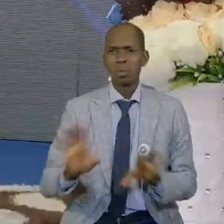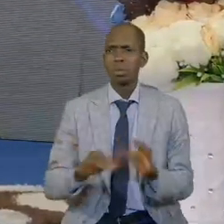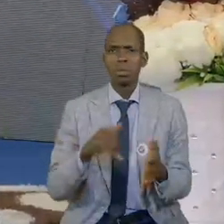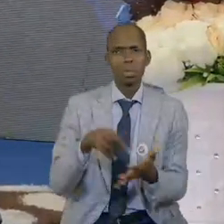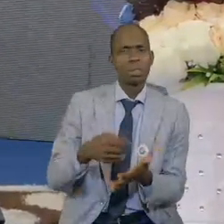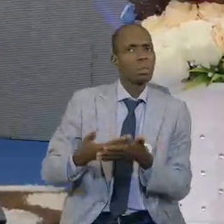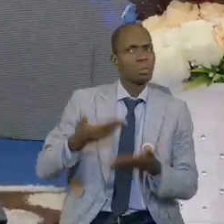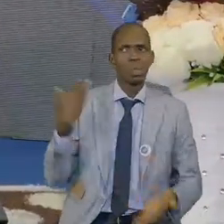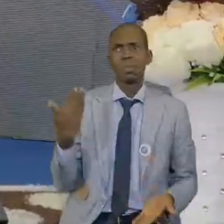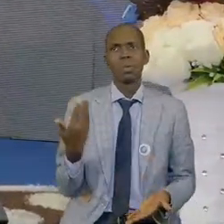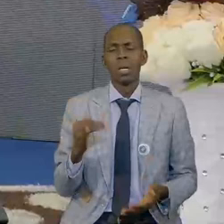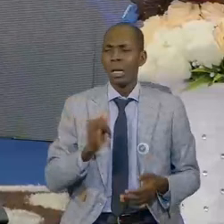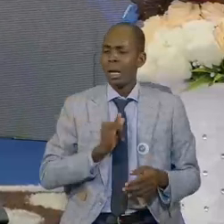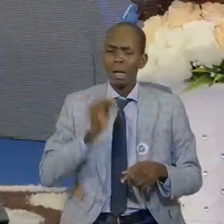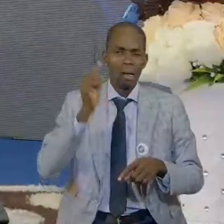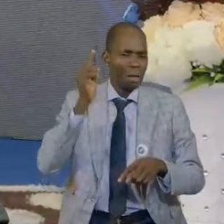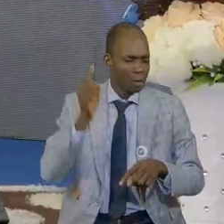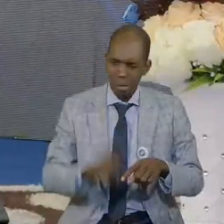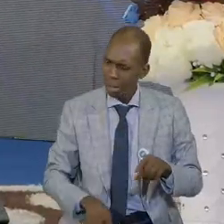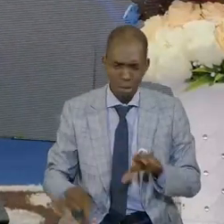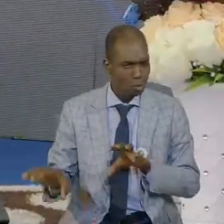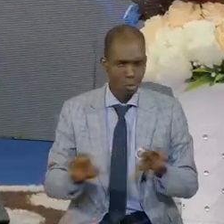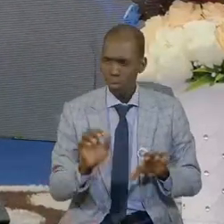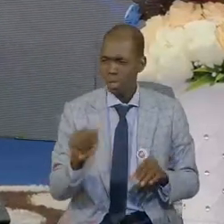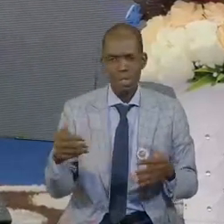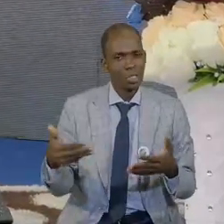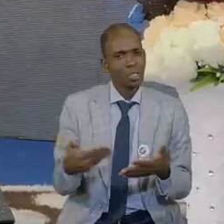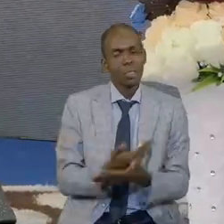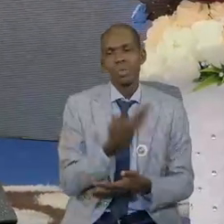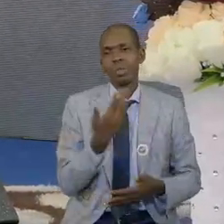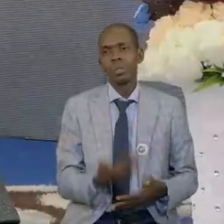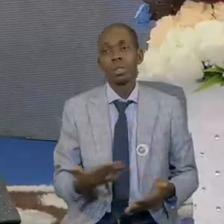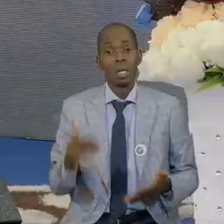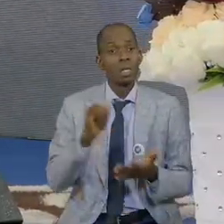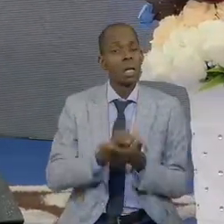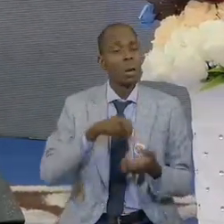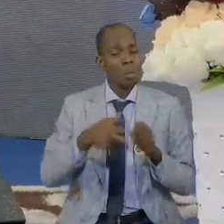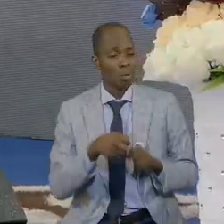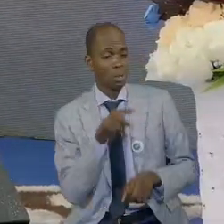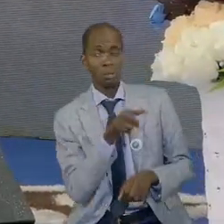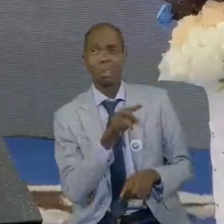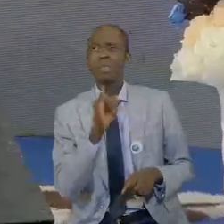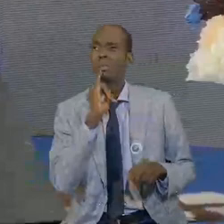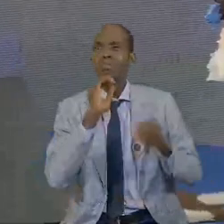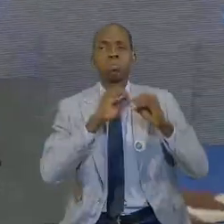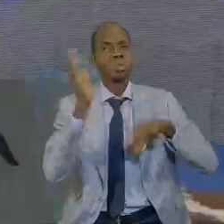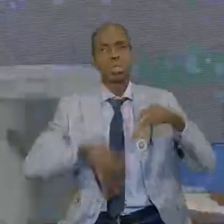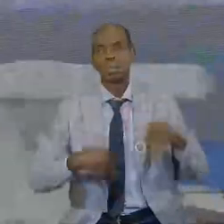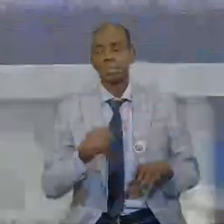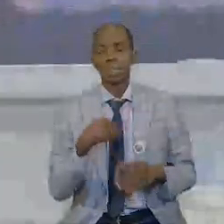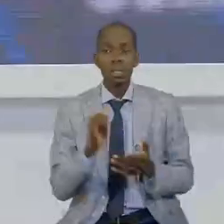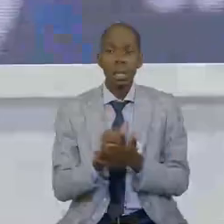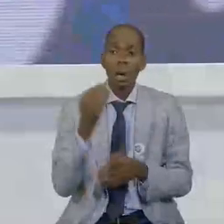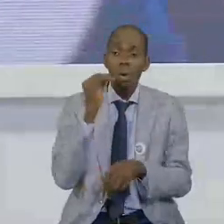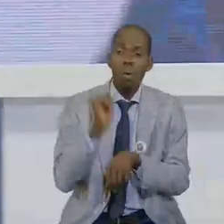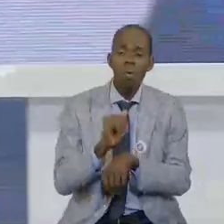le passé. I cannot do anything. Je ne peux pas faire une nouvelle chose. That problem is beyond me. Ce problème me dépasse. Assignment is